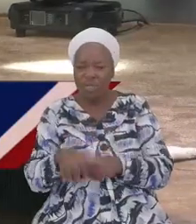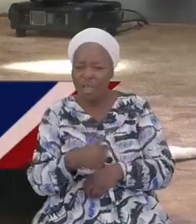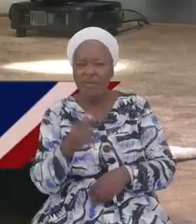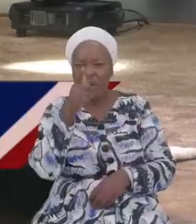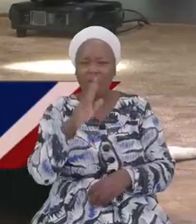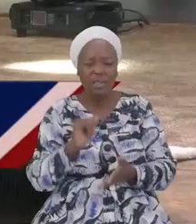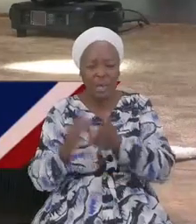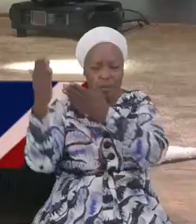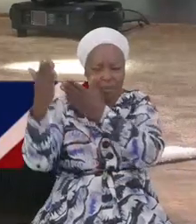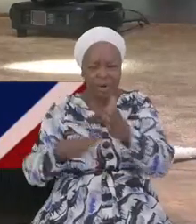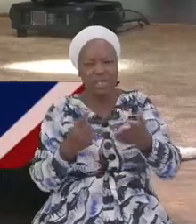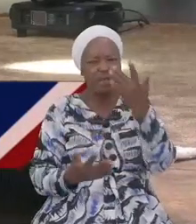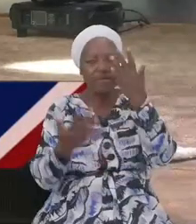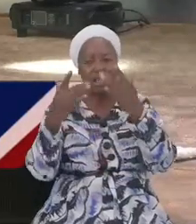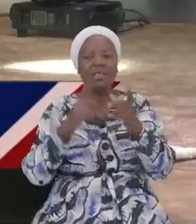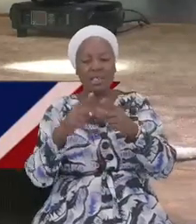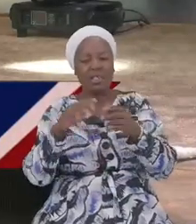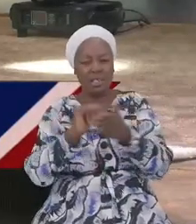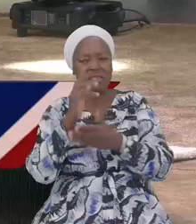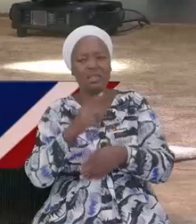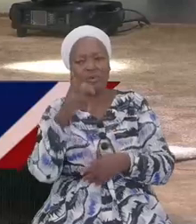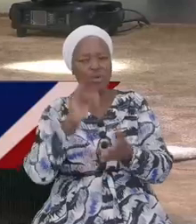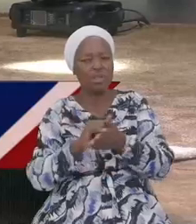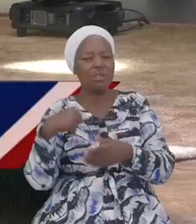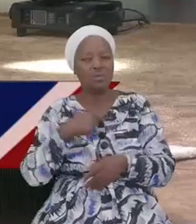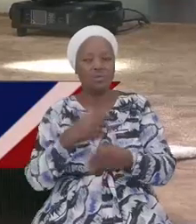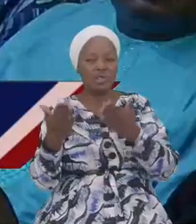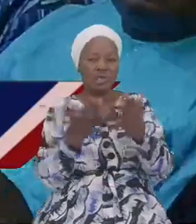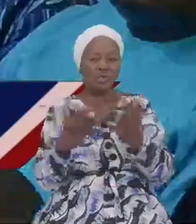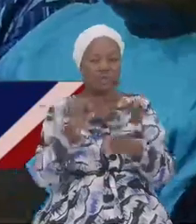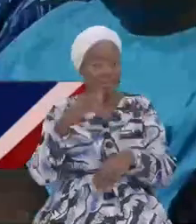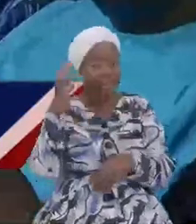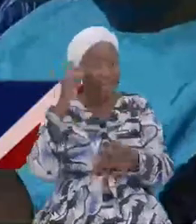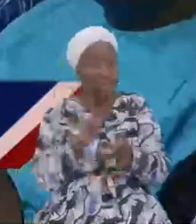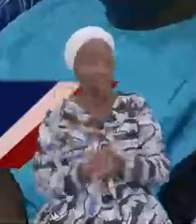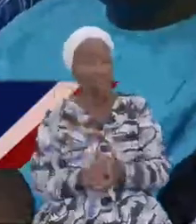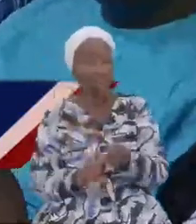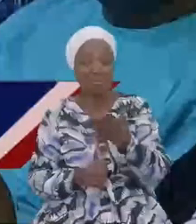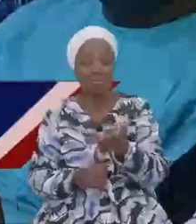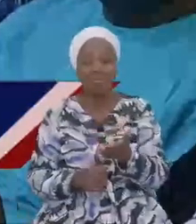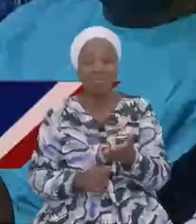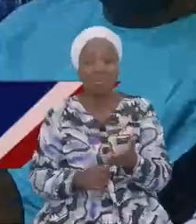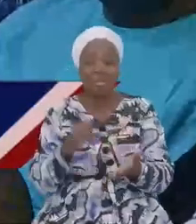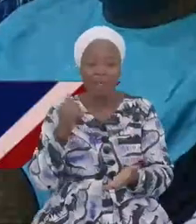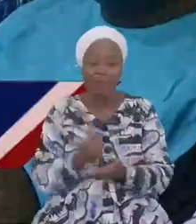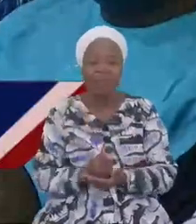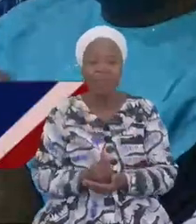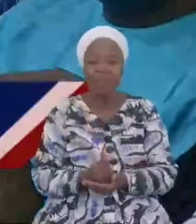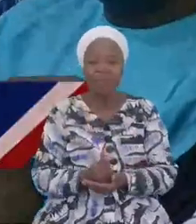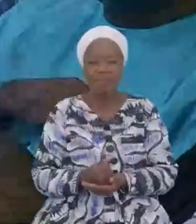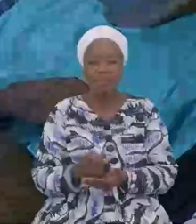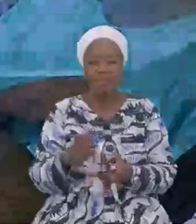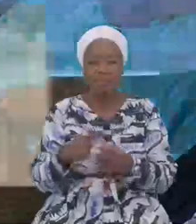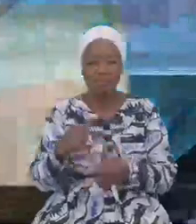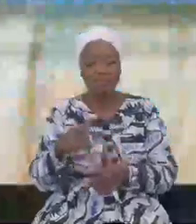Lequel des dieux apportera le feu? C'est ce Dieu que nous servirons. Je ne vous ai pas entendu. Alors, vous connaissez toute